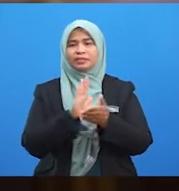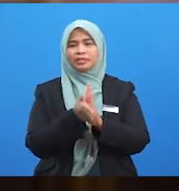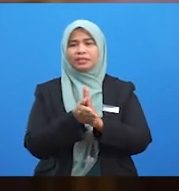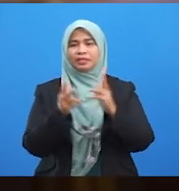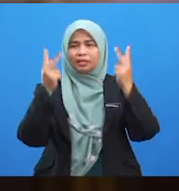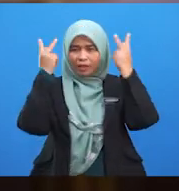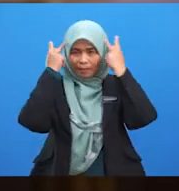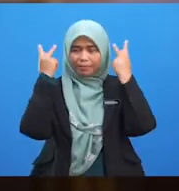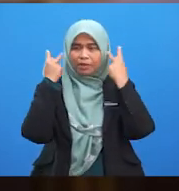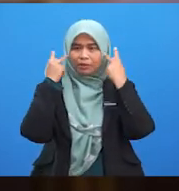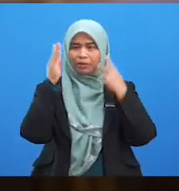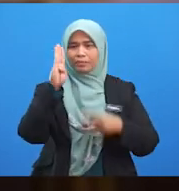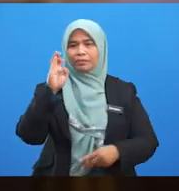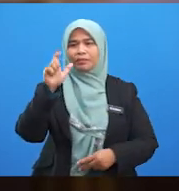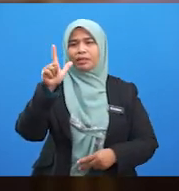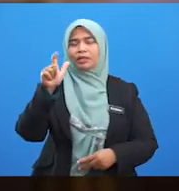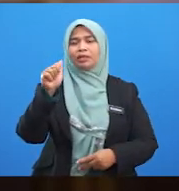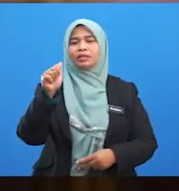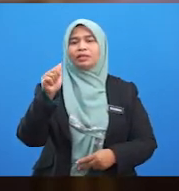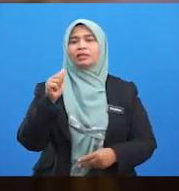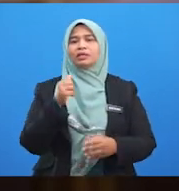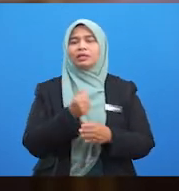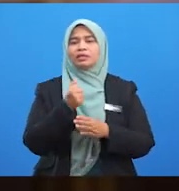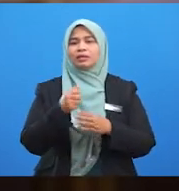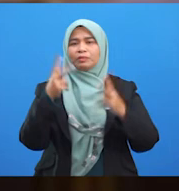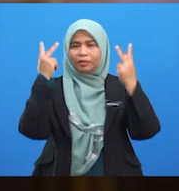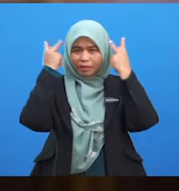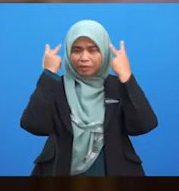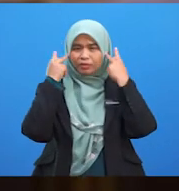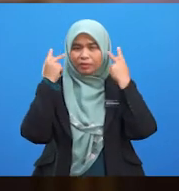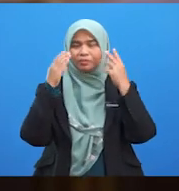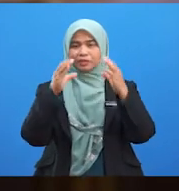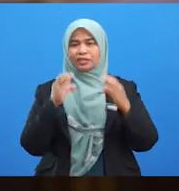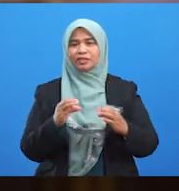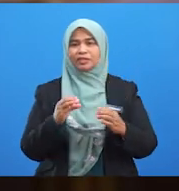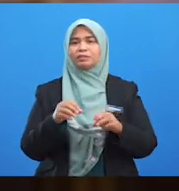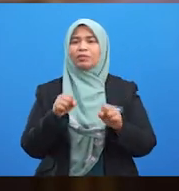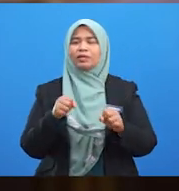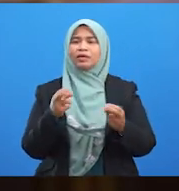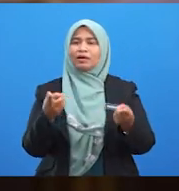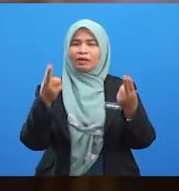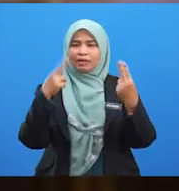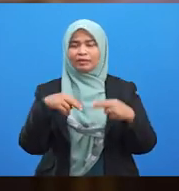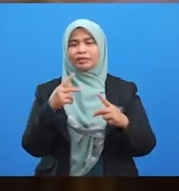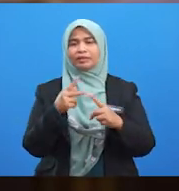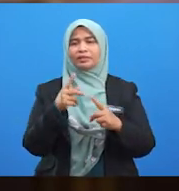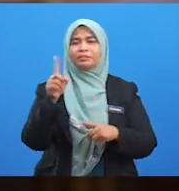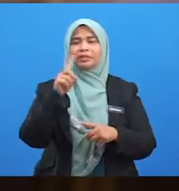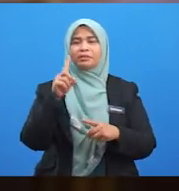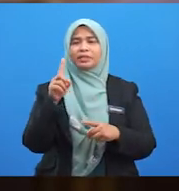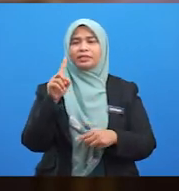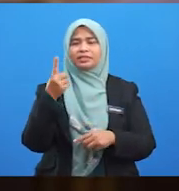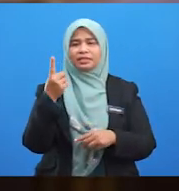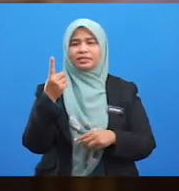bela atau peguam cara, peguam ini boleh hadir di mana-mana sahaja mahkamah di